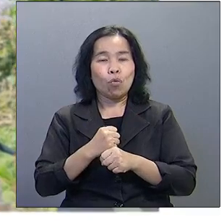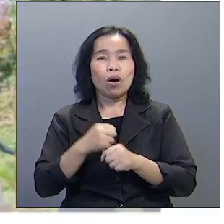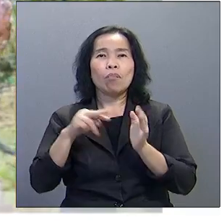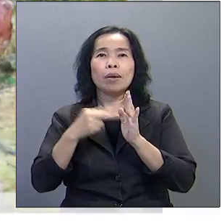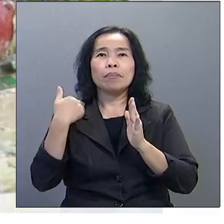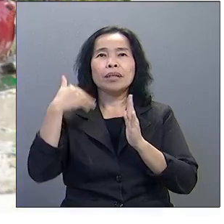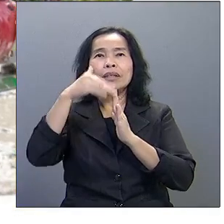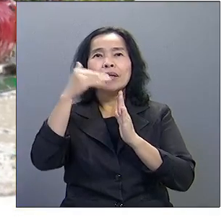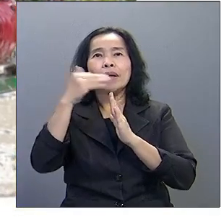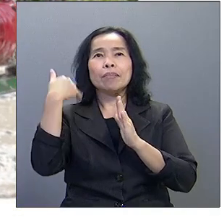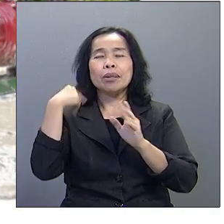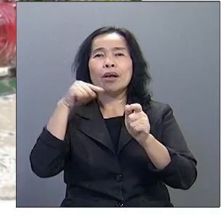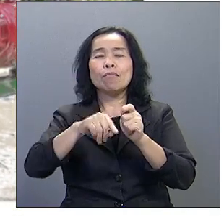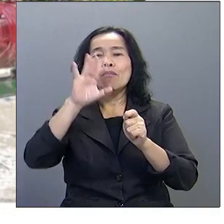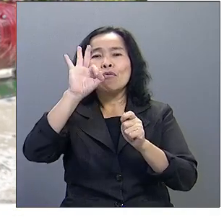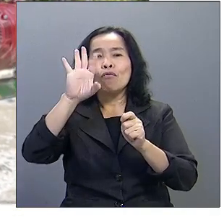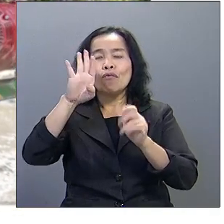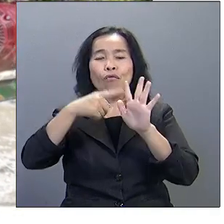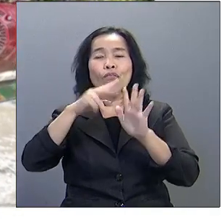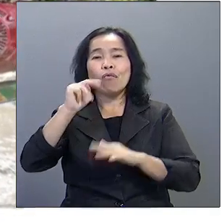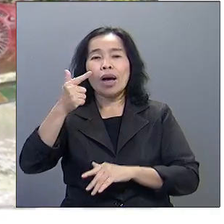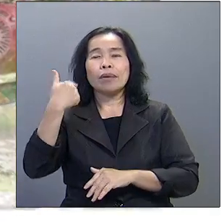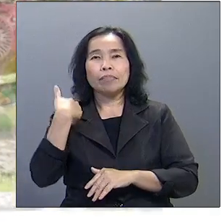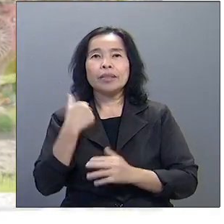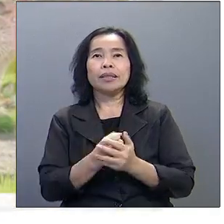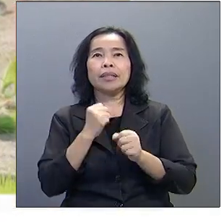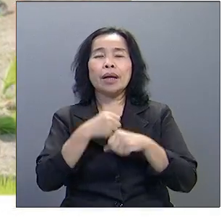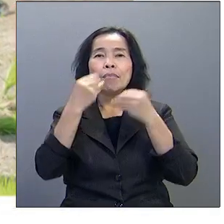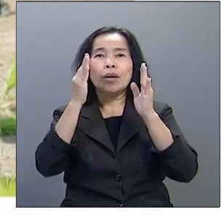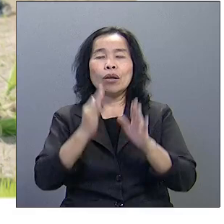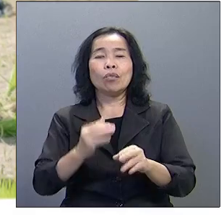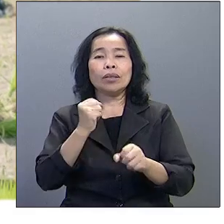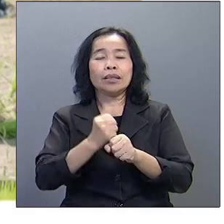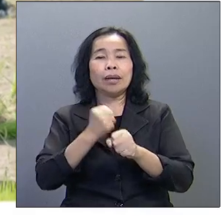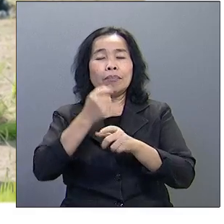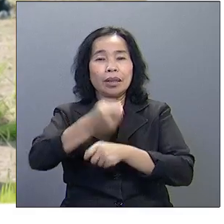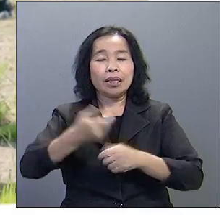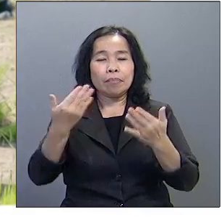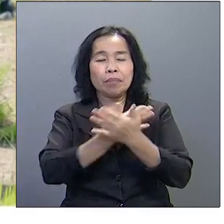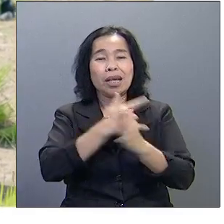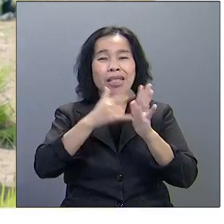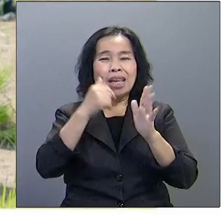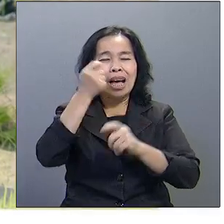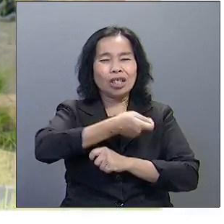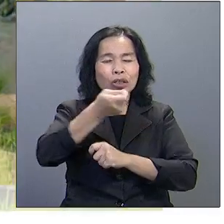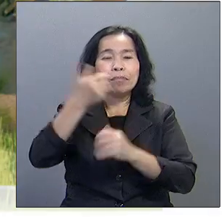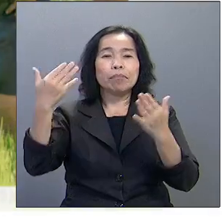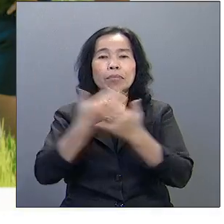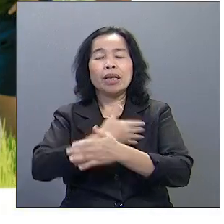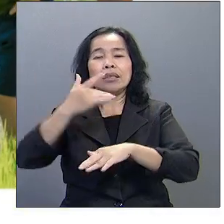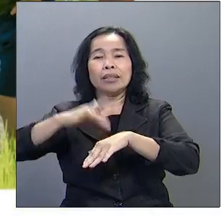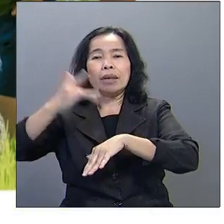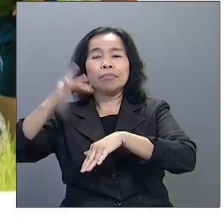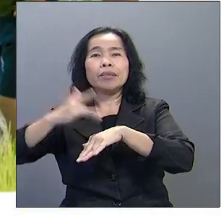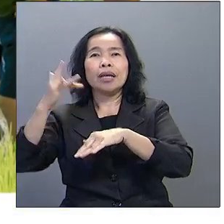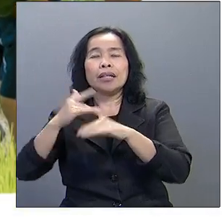ที่ฝางครับก็คือเราอยากจะเปลี่ยนให้เกษตรกรที่เปลี่ยนจากเคมีเปลี่ยนเป็นเกษตรแบบไร้สารปลอด